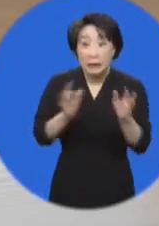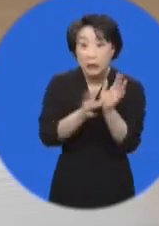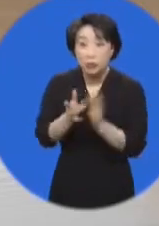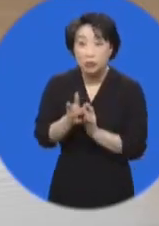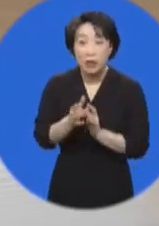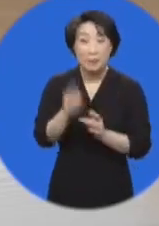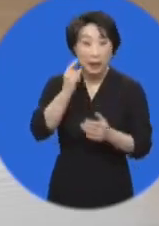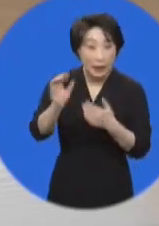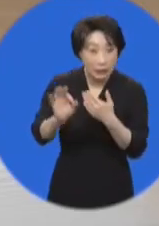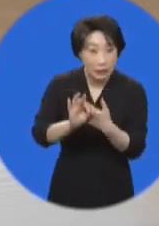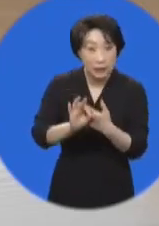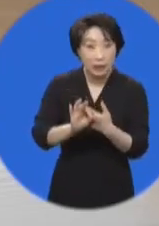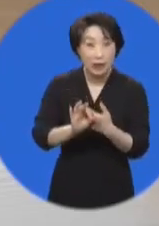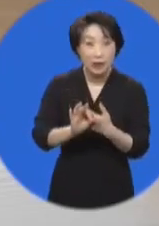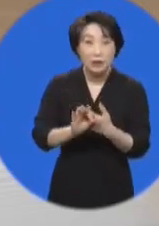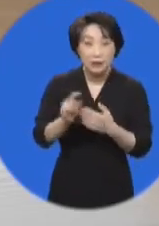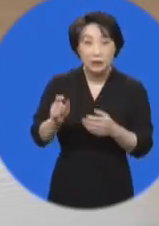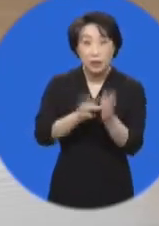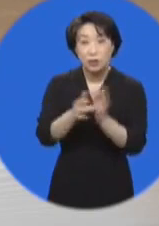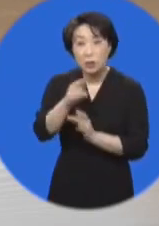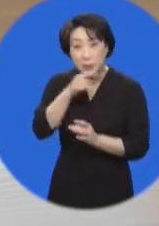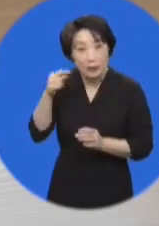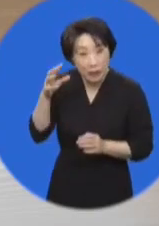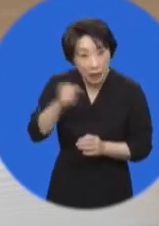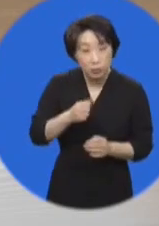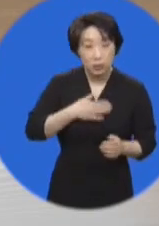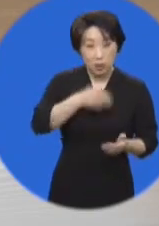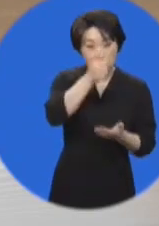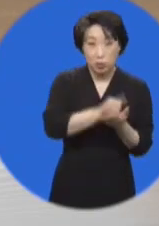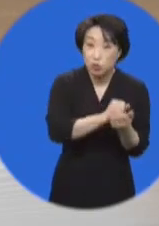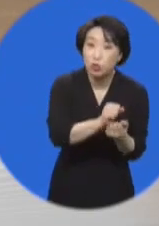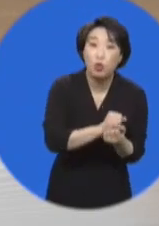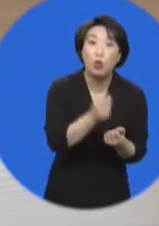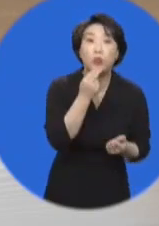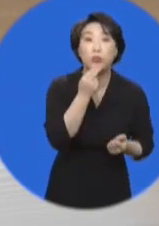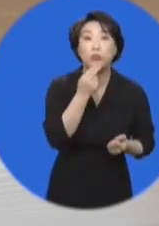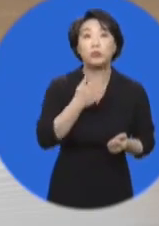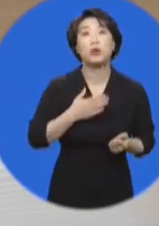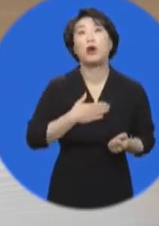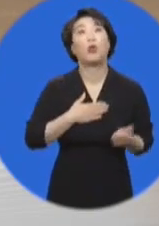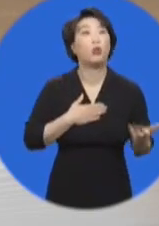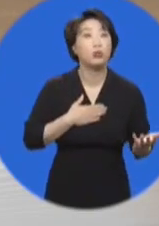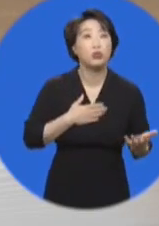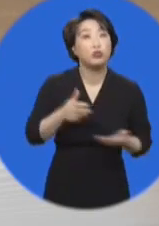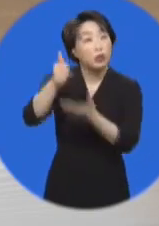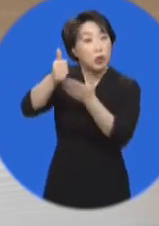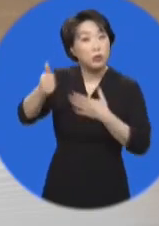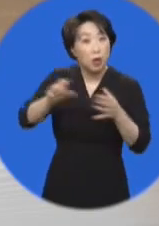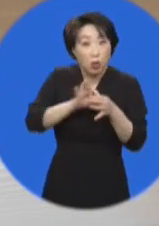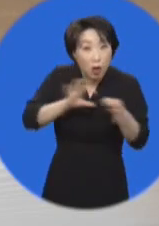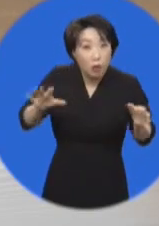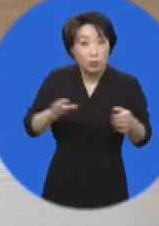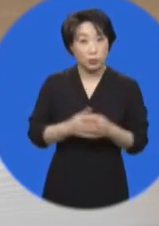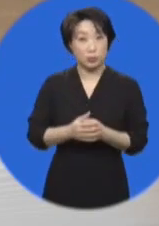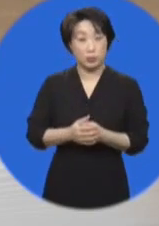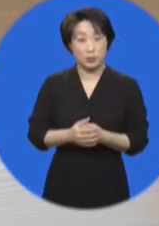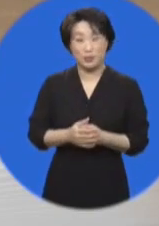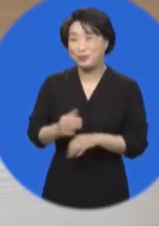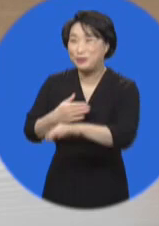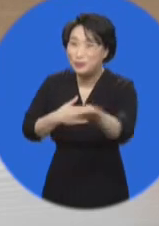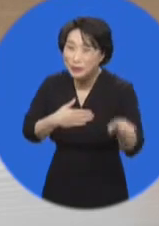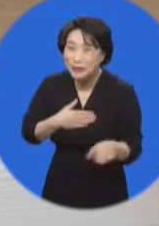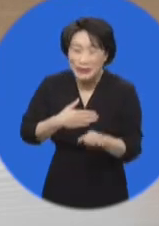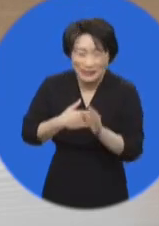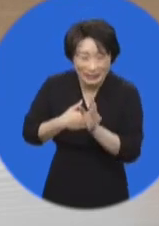예수께서 만약에 자기 피로 내 죄를 씻지 않으면 나하고 상관없어 우리는 정말로